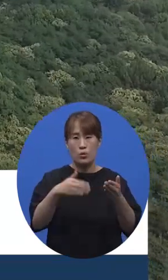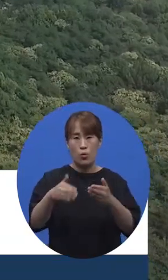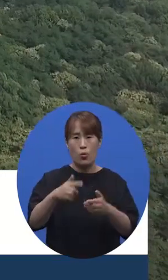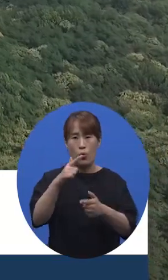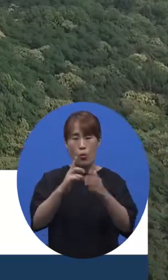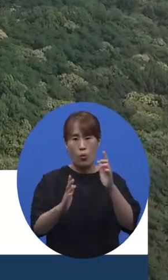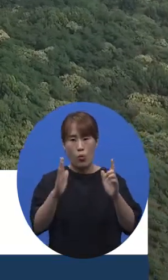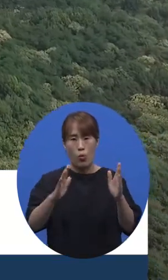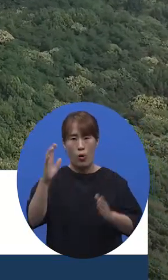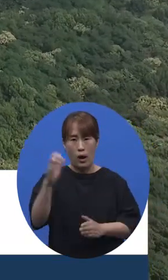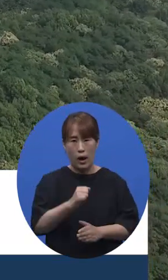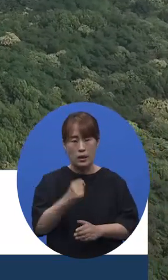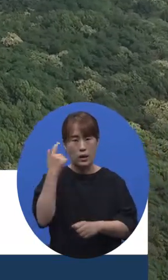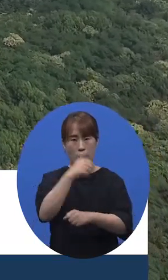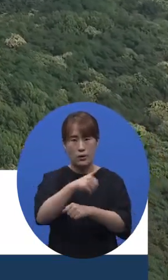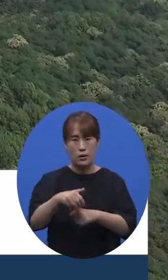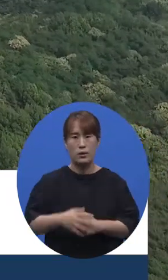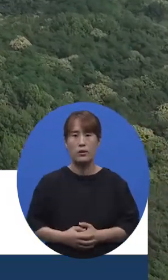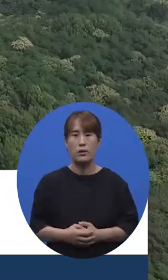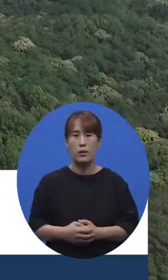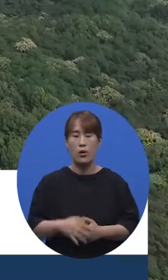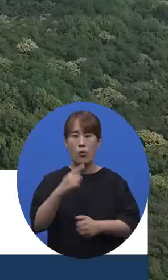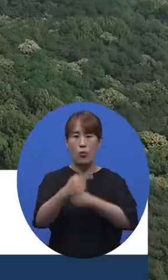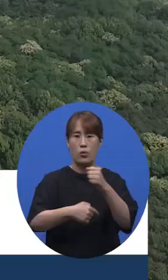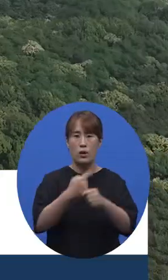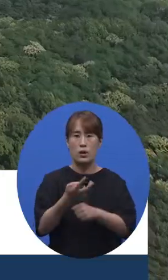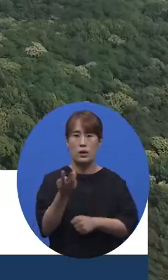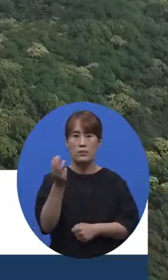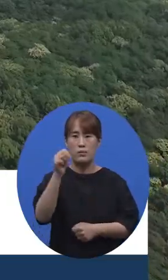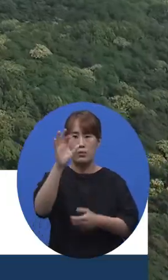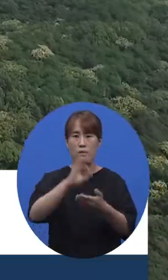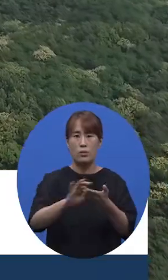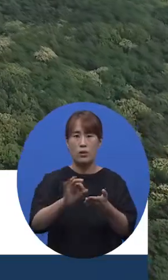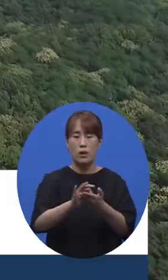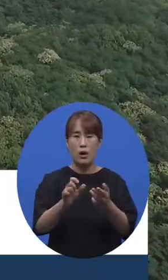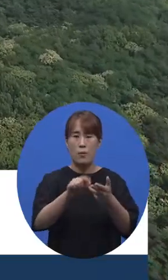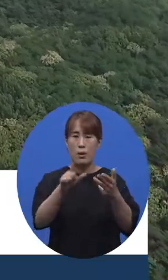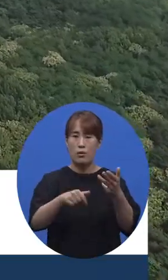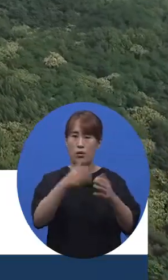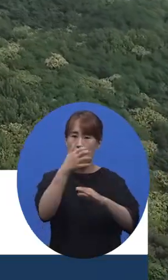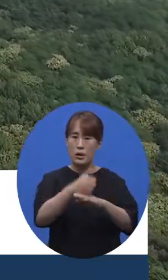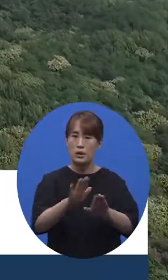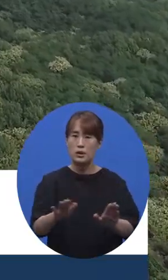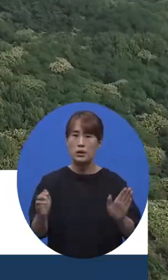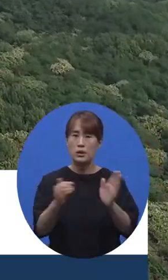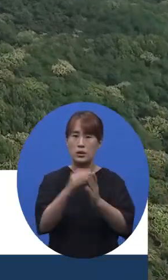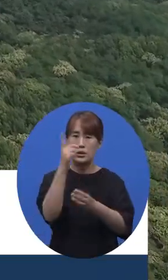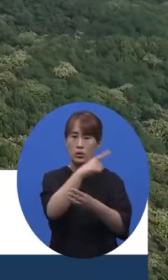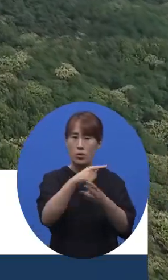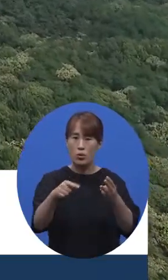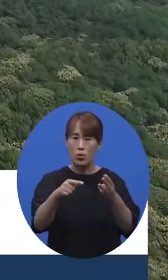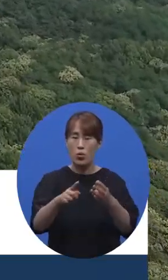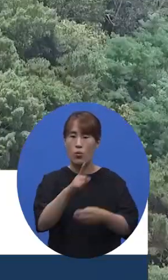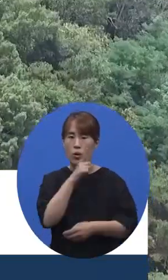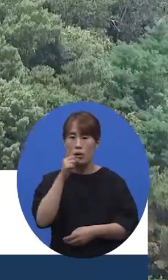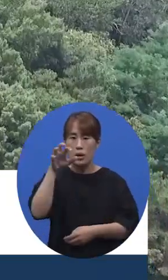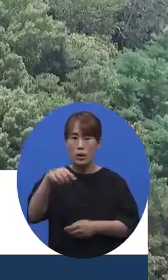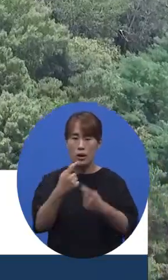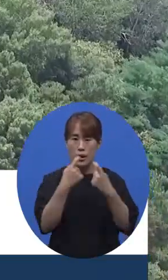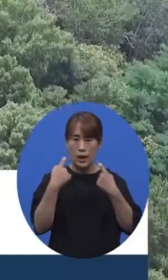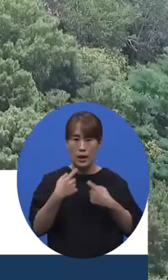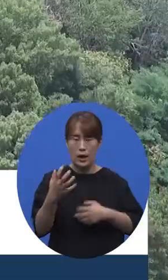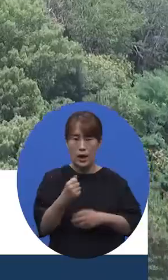5배 캡 털의 를 확보한다는 계획입니다 올해는 30억원을 투입해 8월말 현재까지 청주 괴산